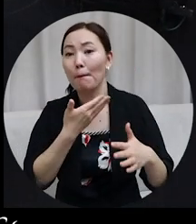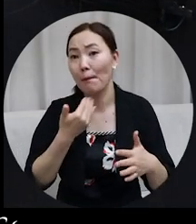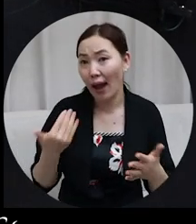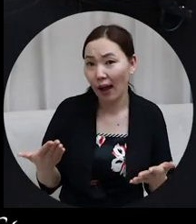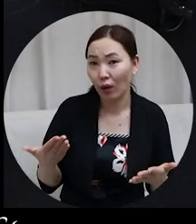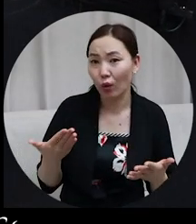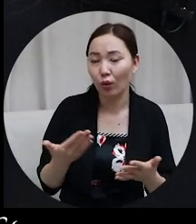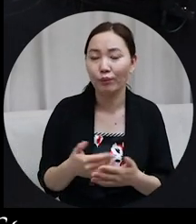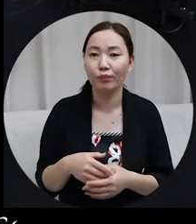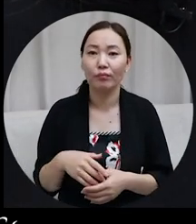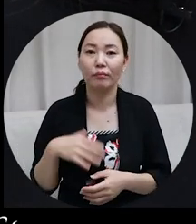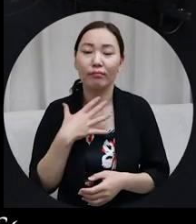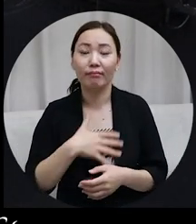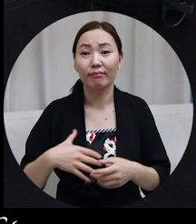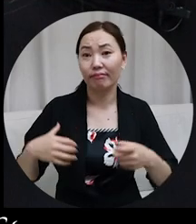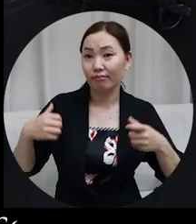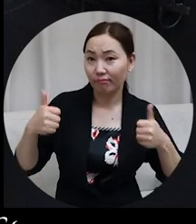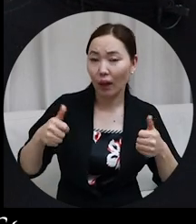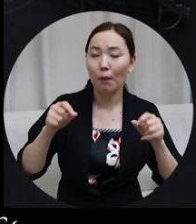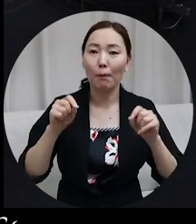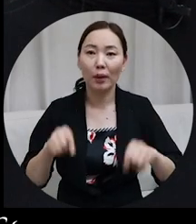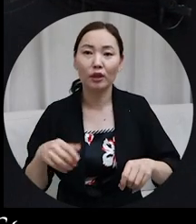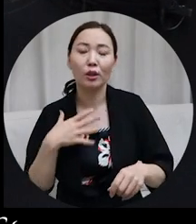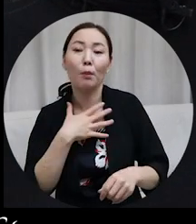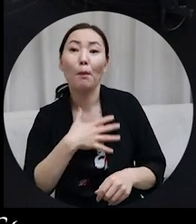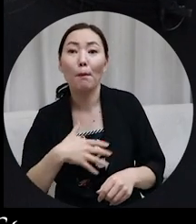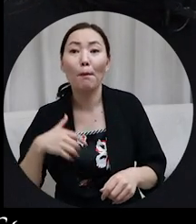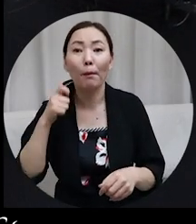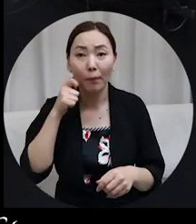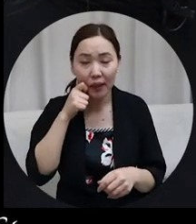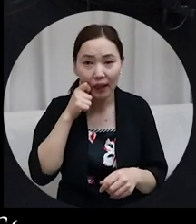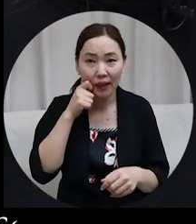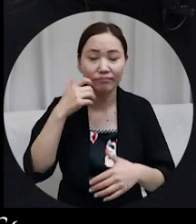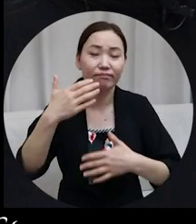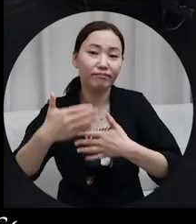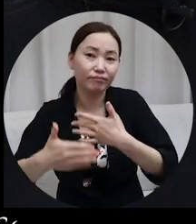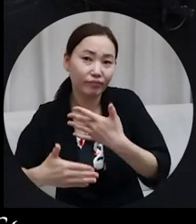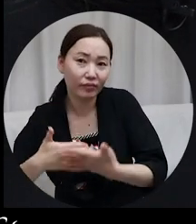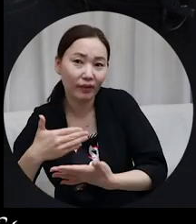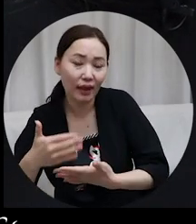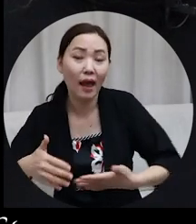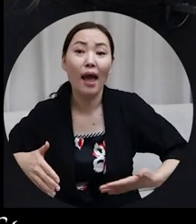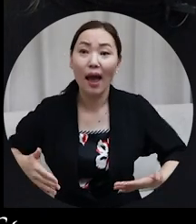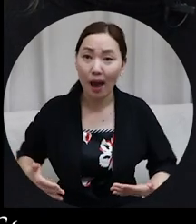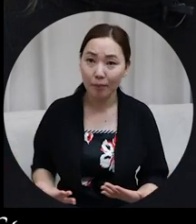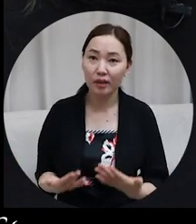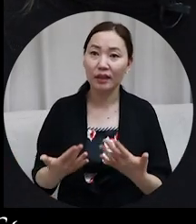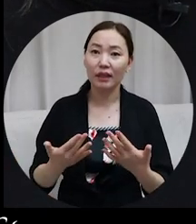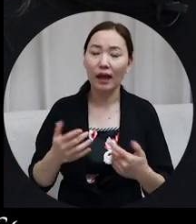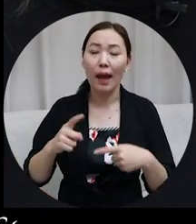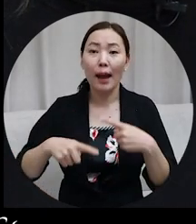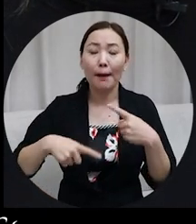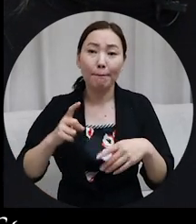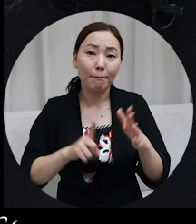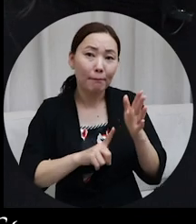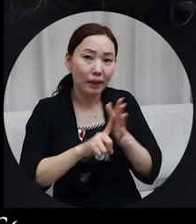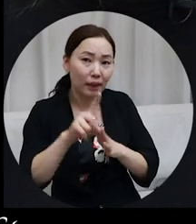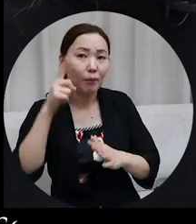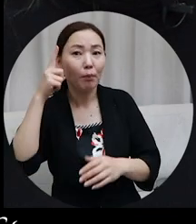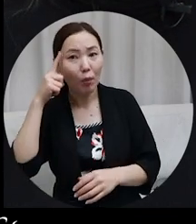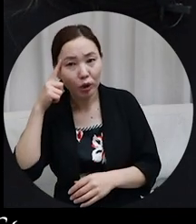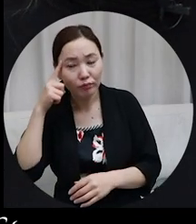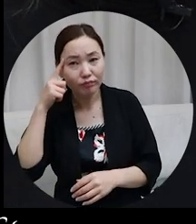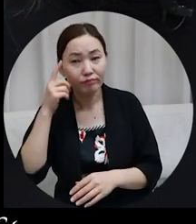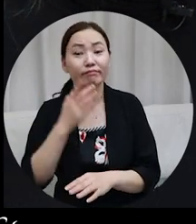эрүүл сарвал болсон бие энэ чигээр нэг аваа явъя. Тэ ер нь бол хамгийн ихний бодол нь тэр байгаа.